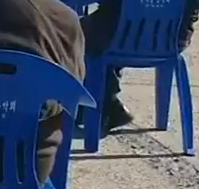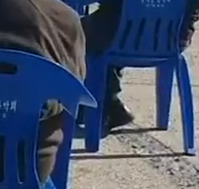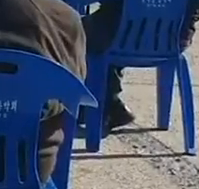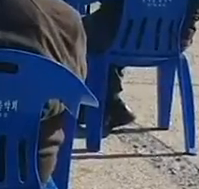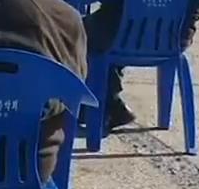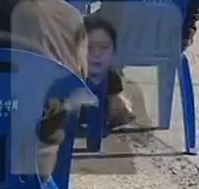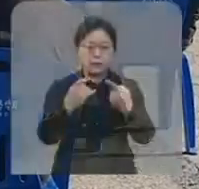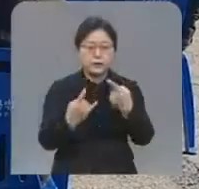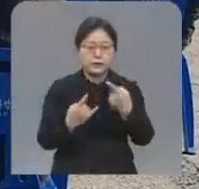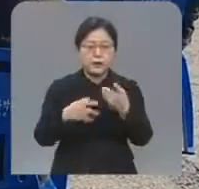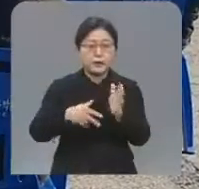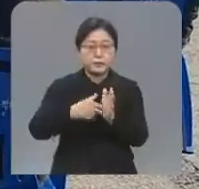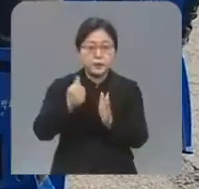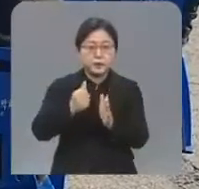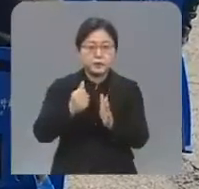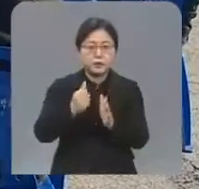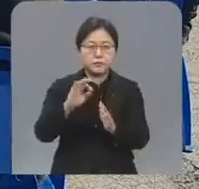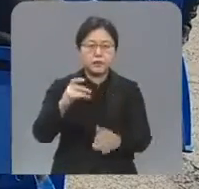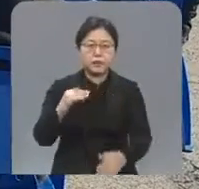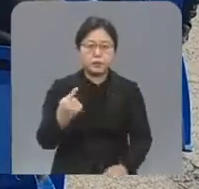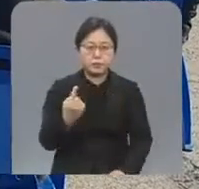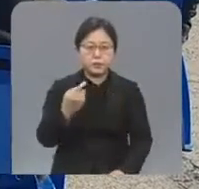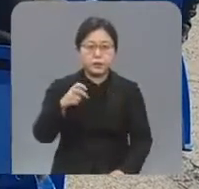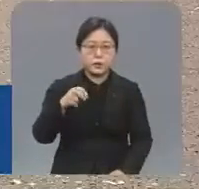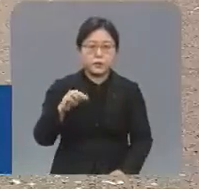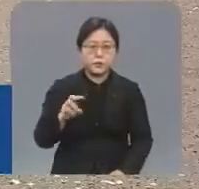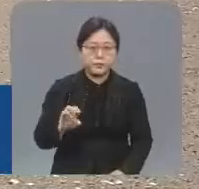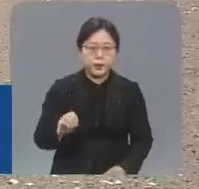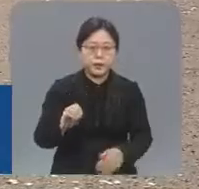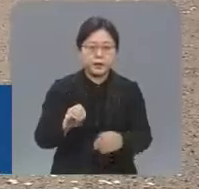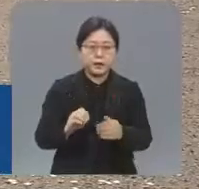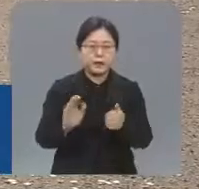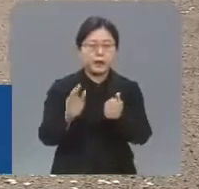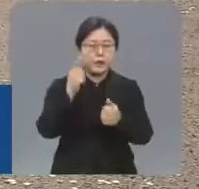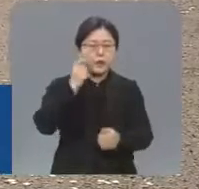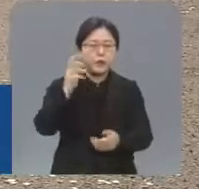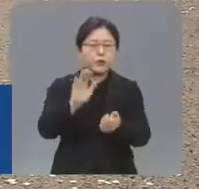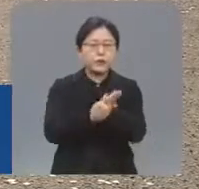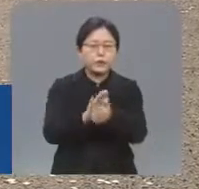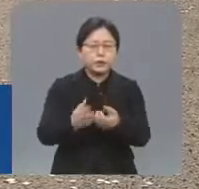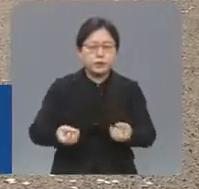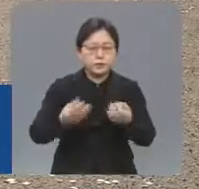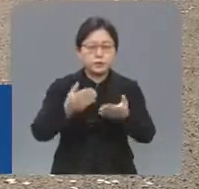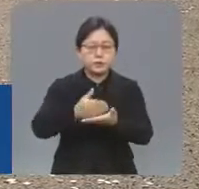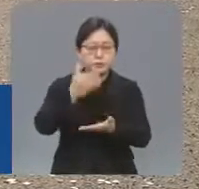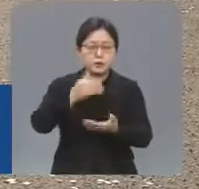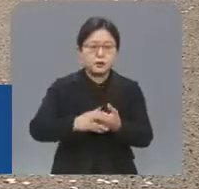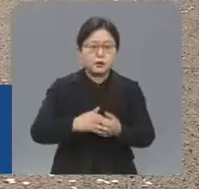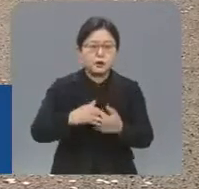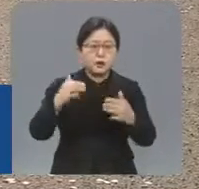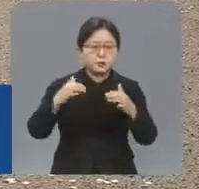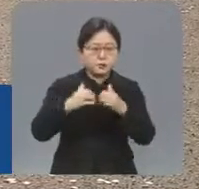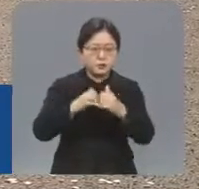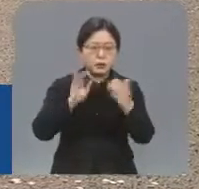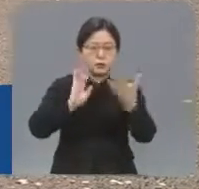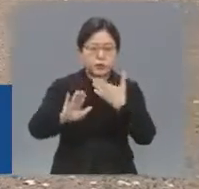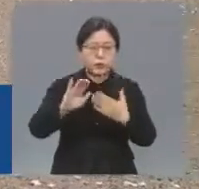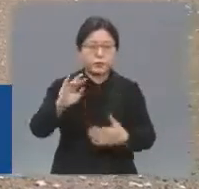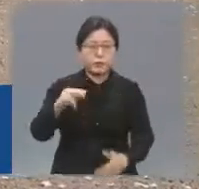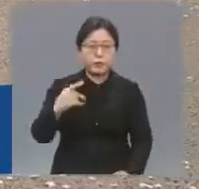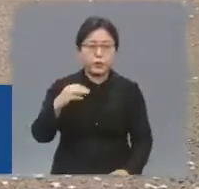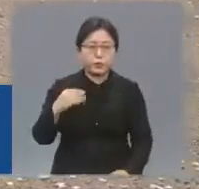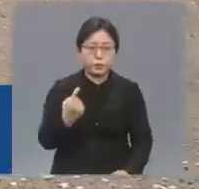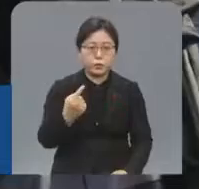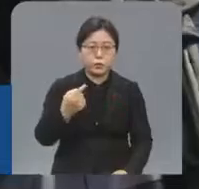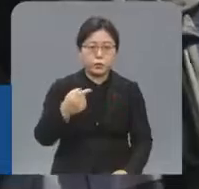제 1패다 흥분 보소 연맹 사건 희생자 합동 위령제 가 열렸습니다 위령제 는 타고 권 된 건 후 보도연맹 으로